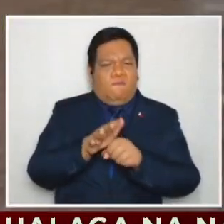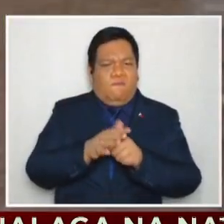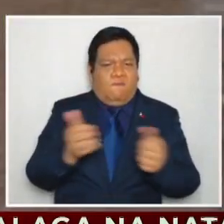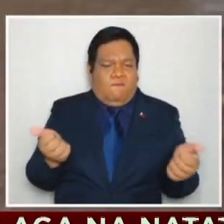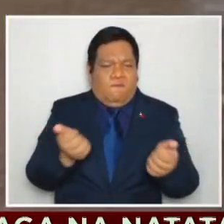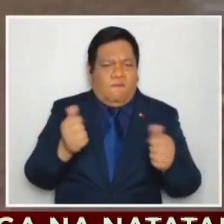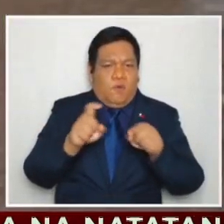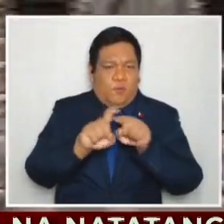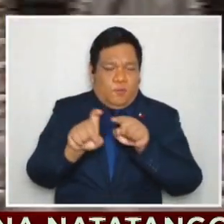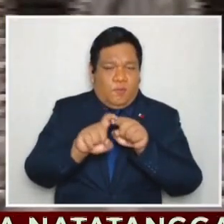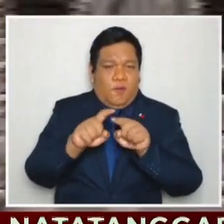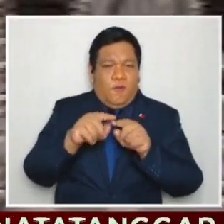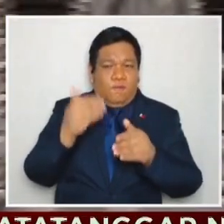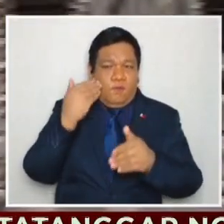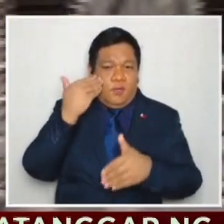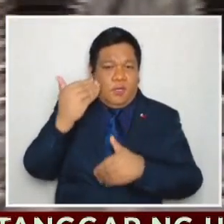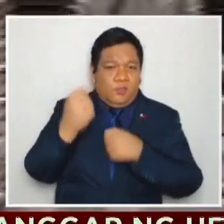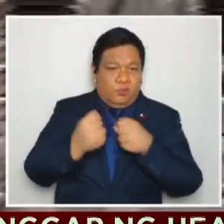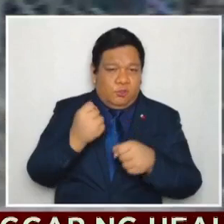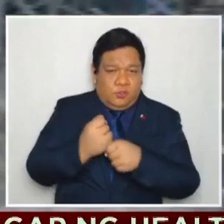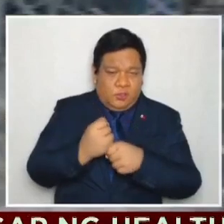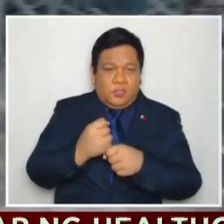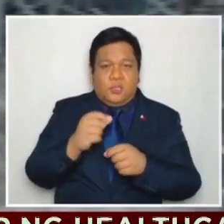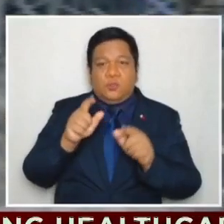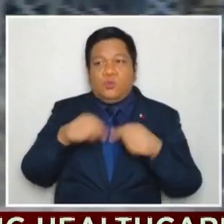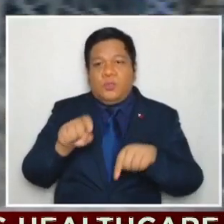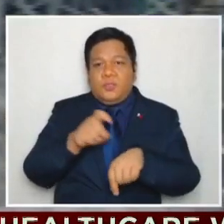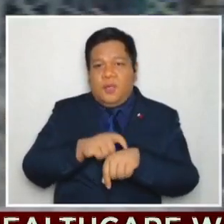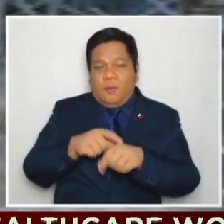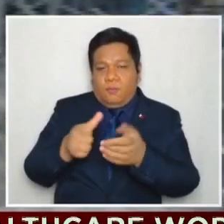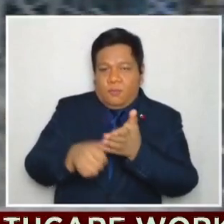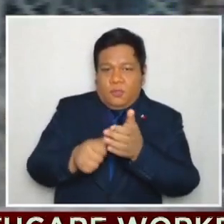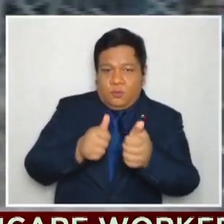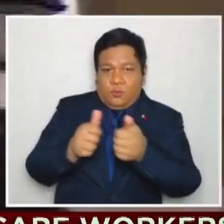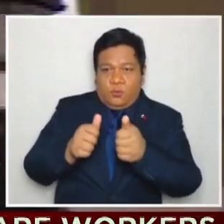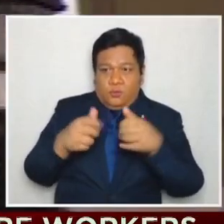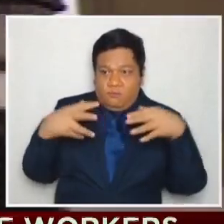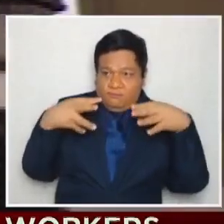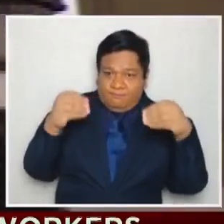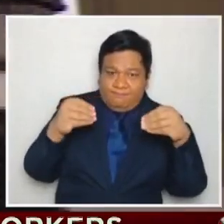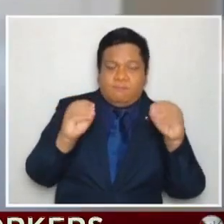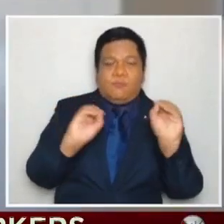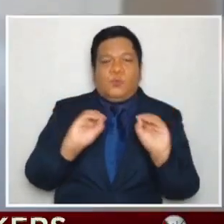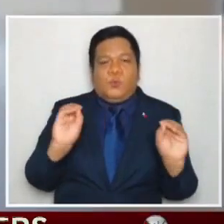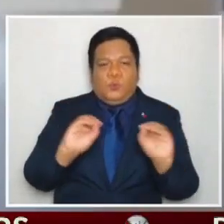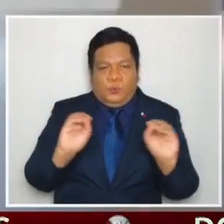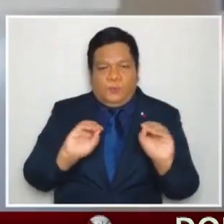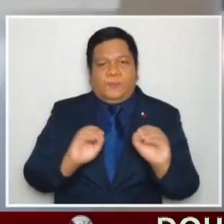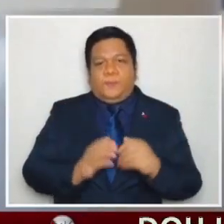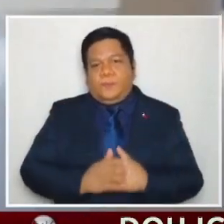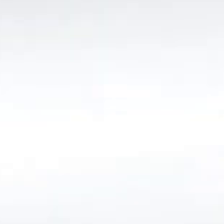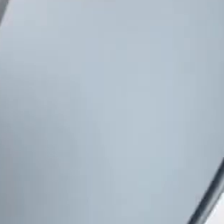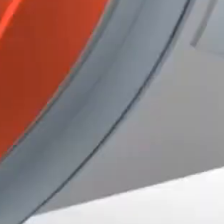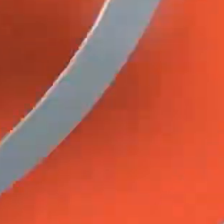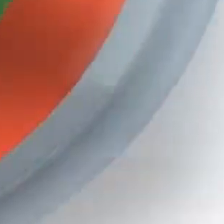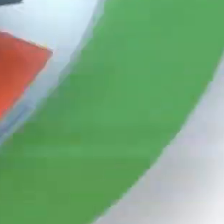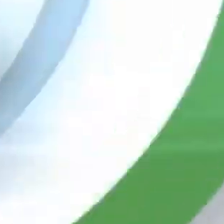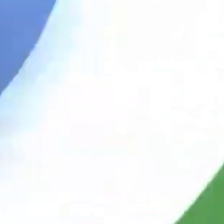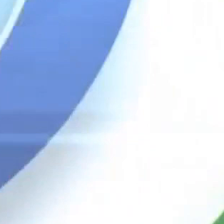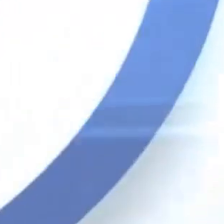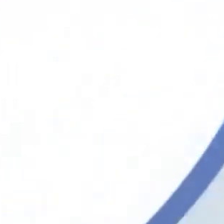alert at walang power interruption na makikita. Alvin L. Chico, ABS-CBN News.